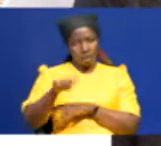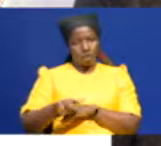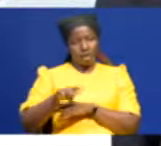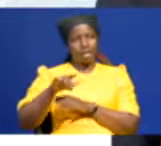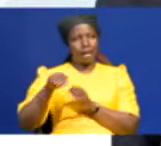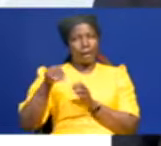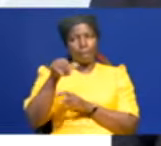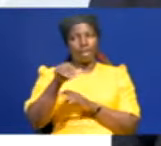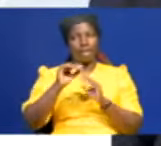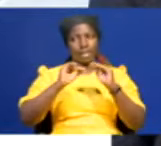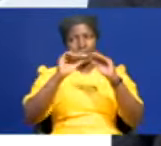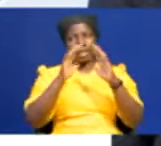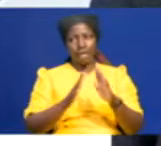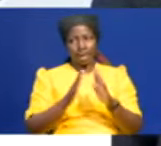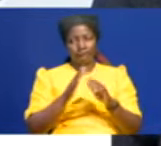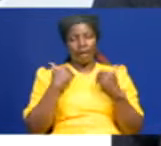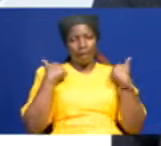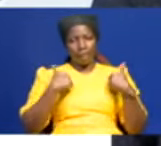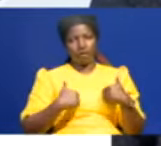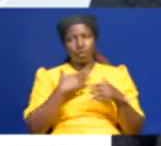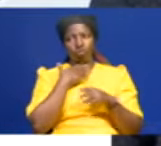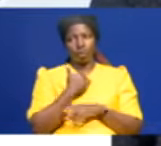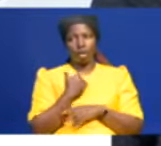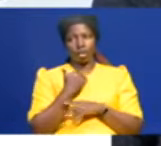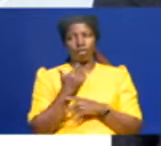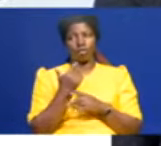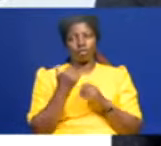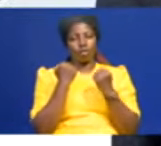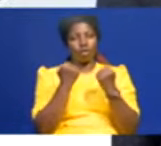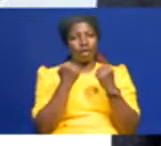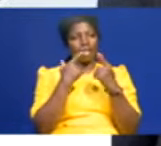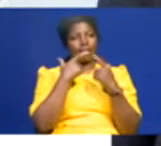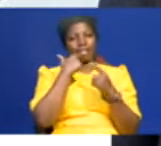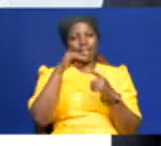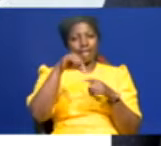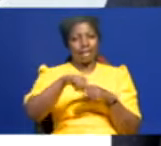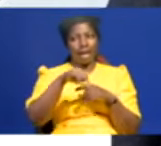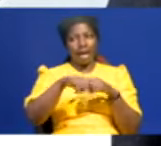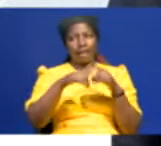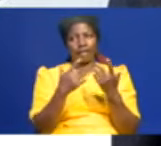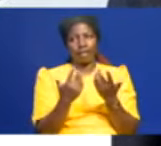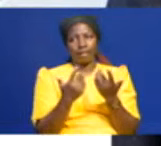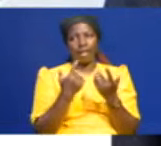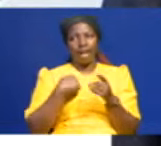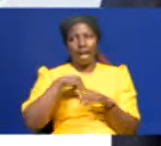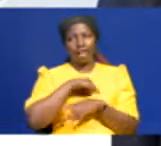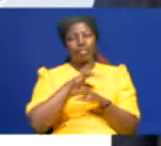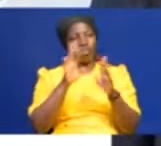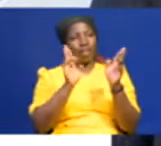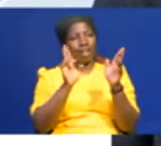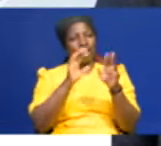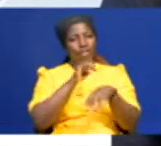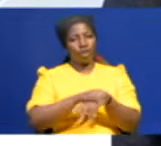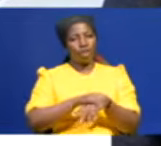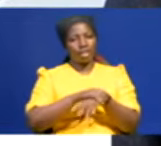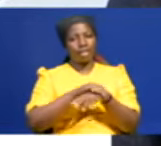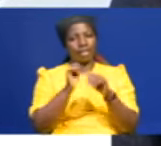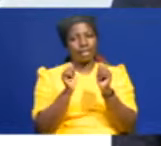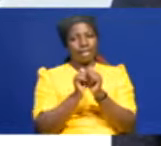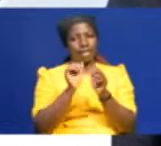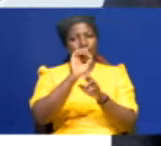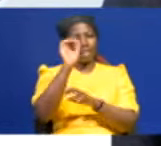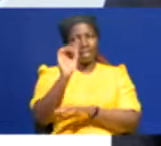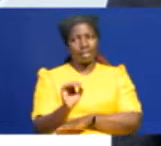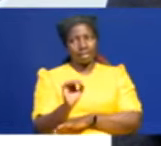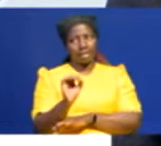teacher. I want to proudly say here today that we have already secured 10%.